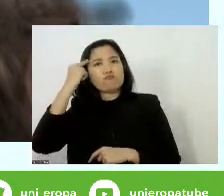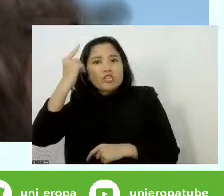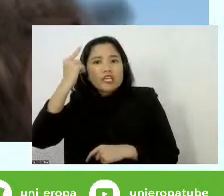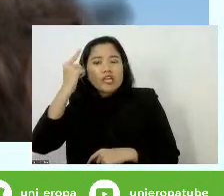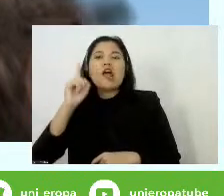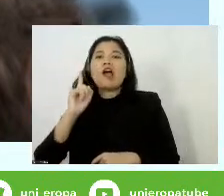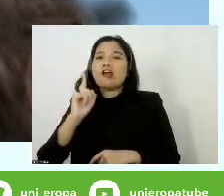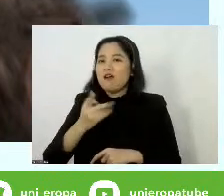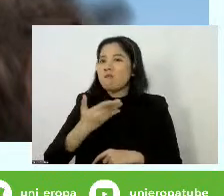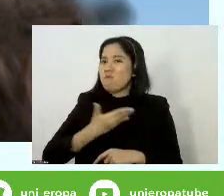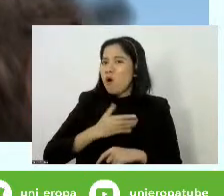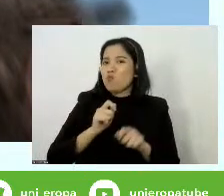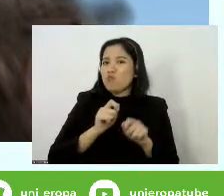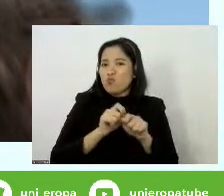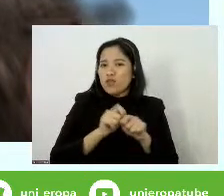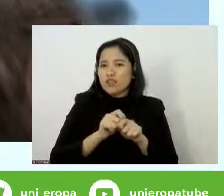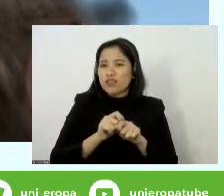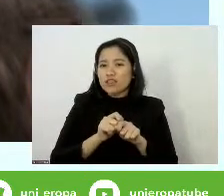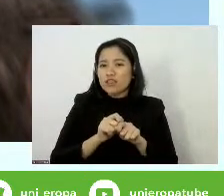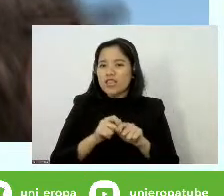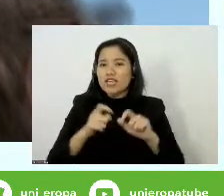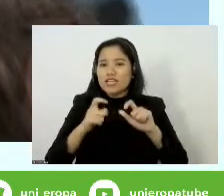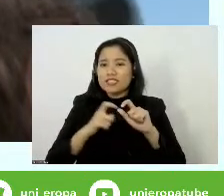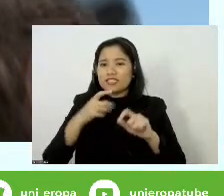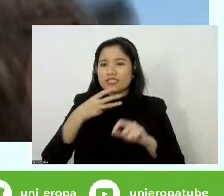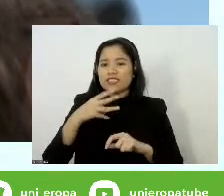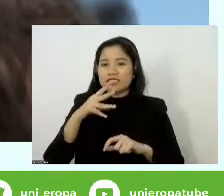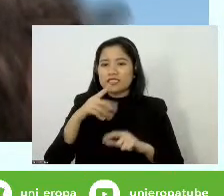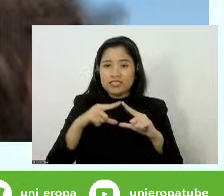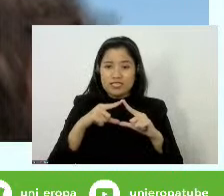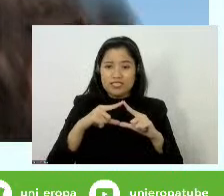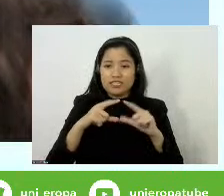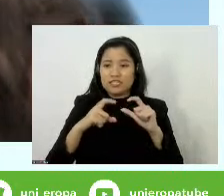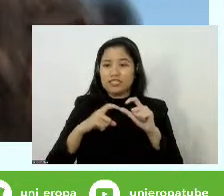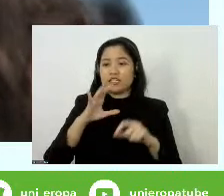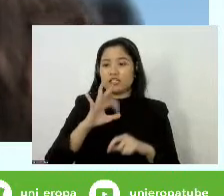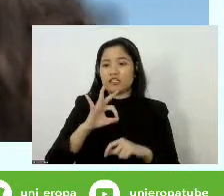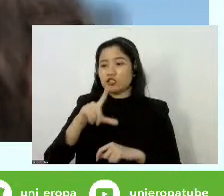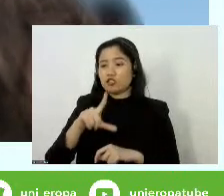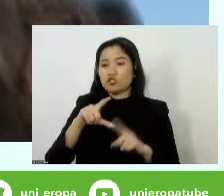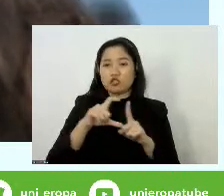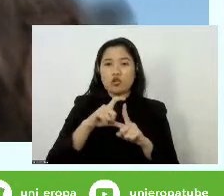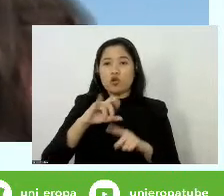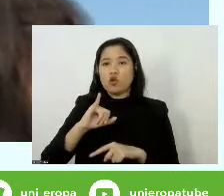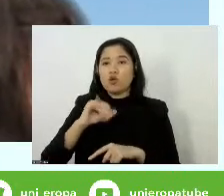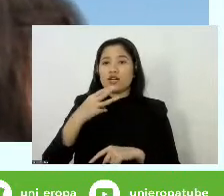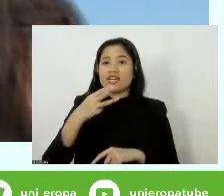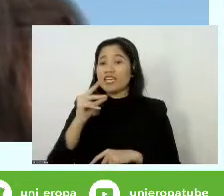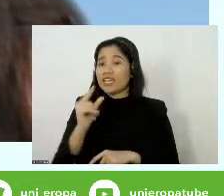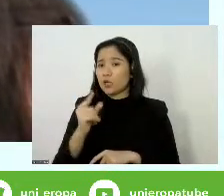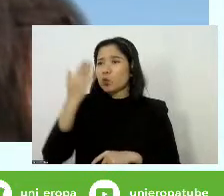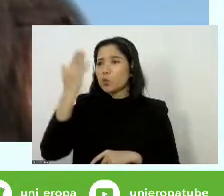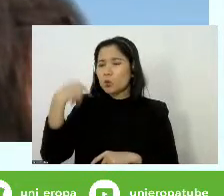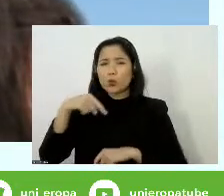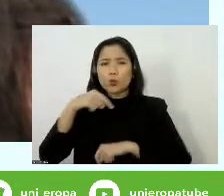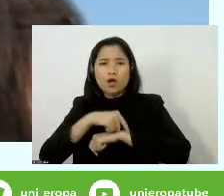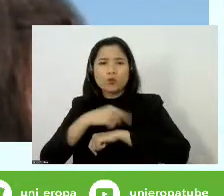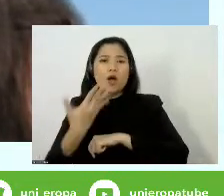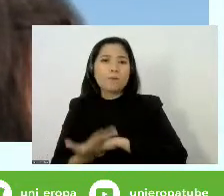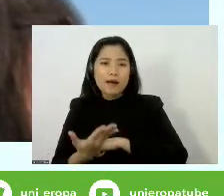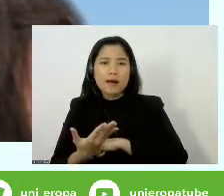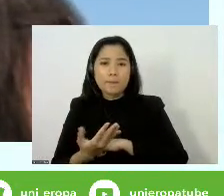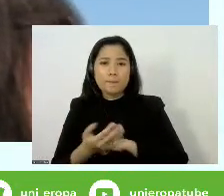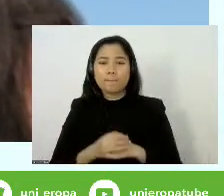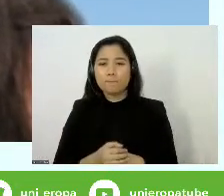kayaknya gue pengen bikin Si solder deh mau menit Seperti apa masih inget gak Trigger mohon nya adalah pada